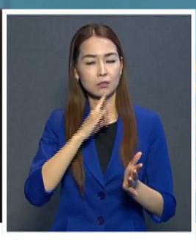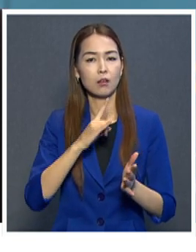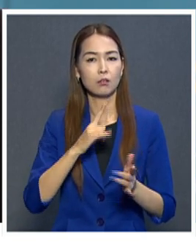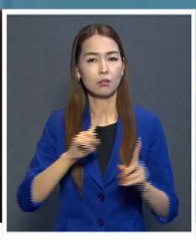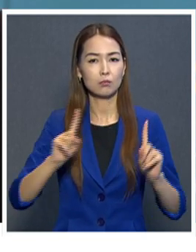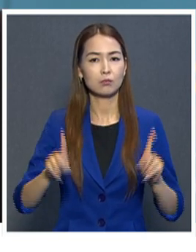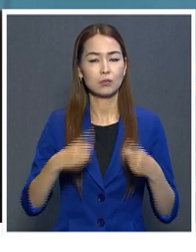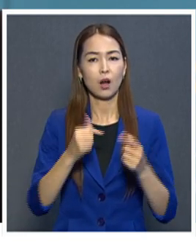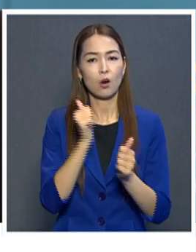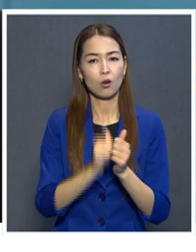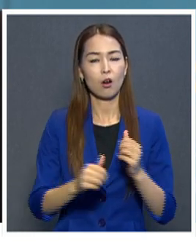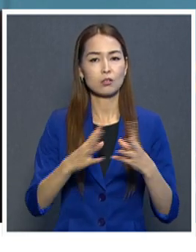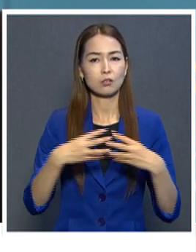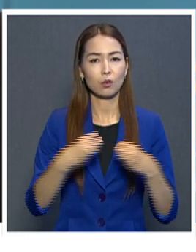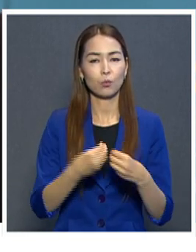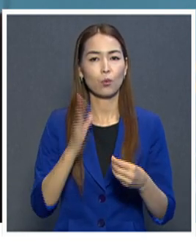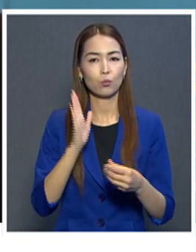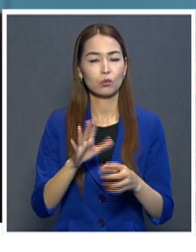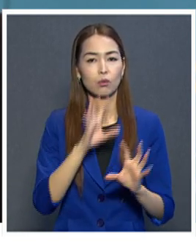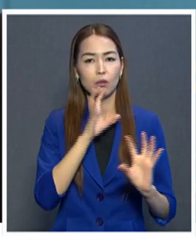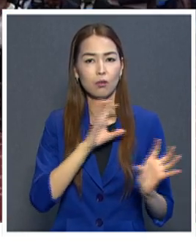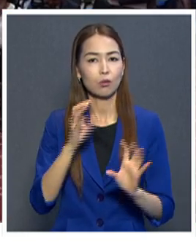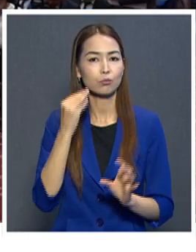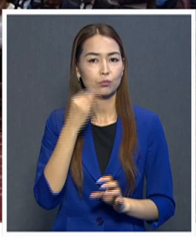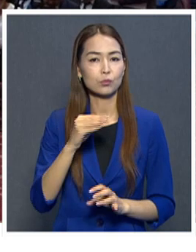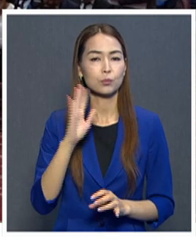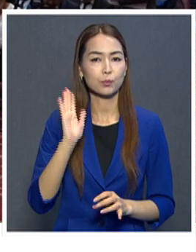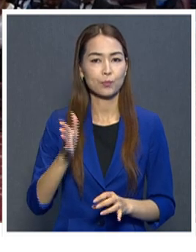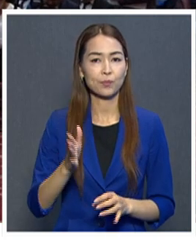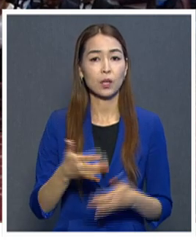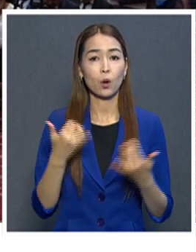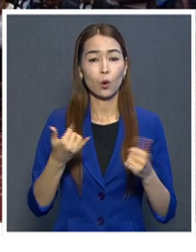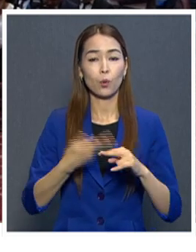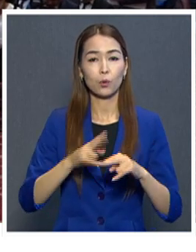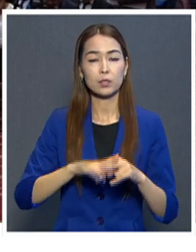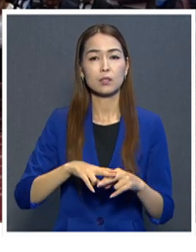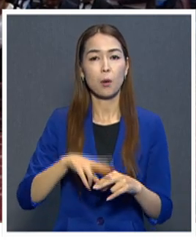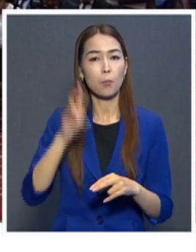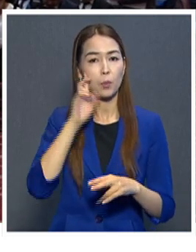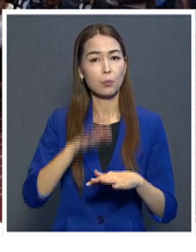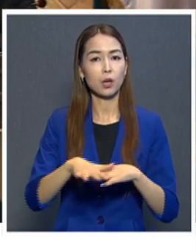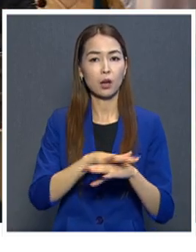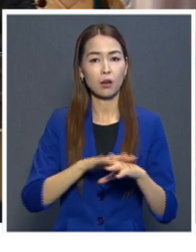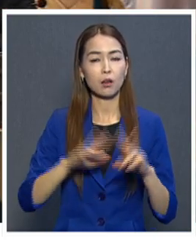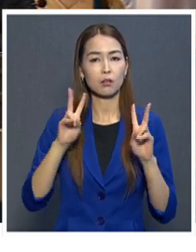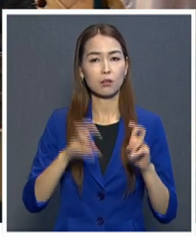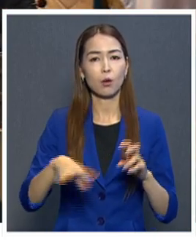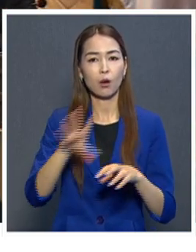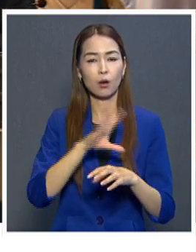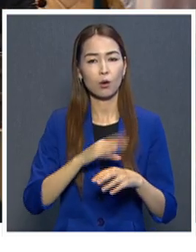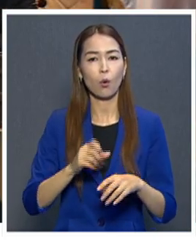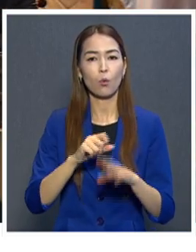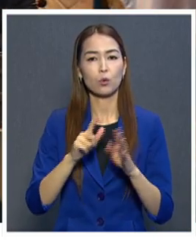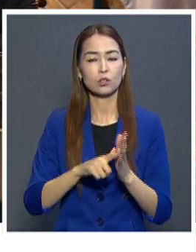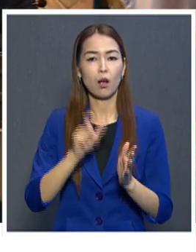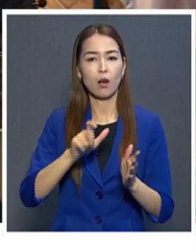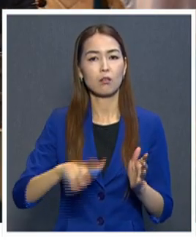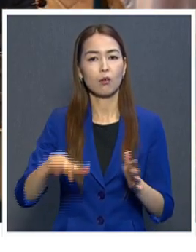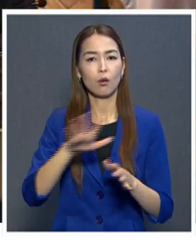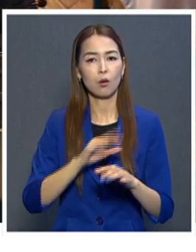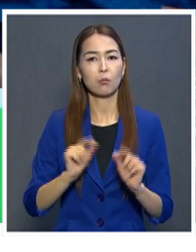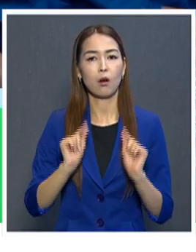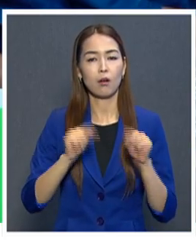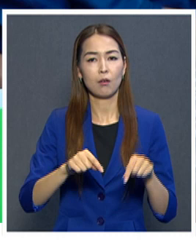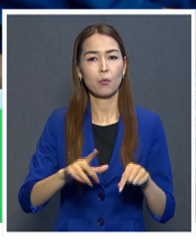қазақстандықтардың әл ауқатын жақсарту бойынша жұмыс жасайтын боламыз. Мемлекеттік атаулы әлеуметтік көмек бойынша 17 мыңнан астам азаматтың өтініші